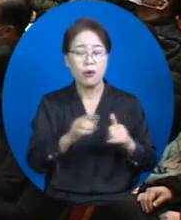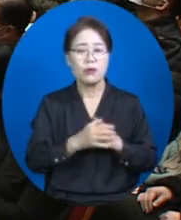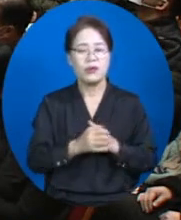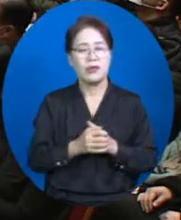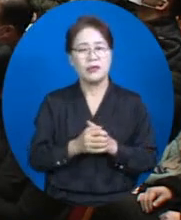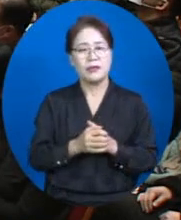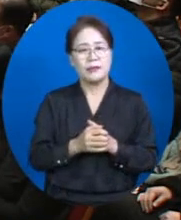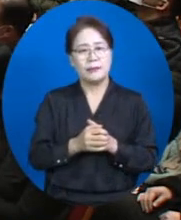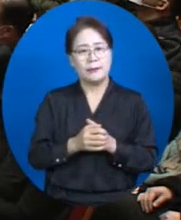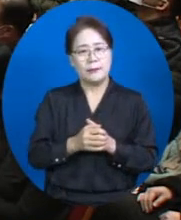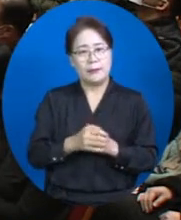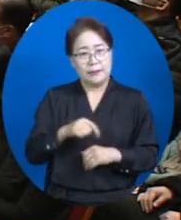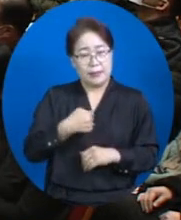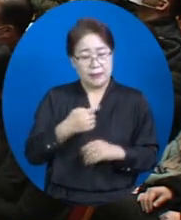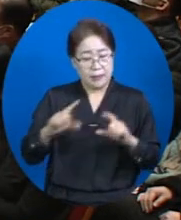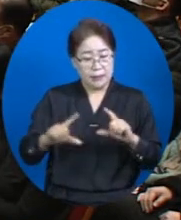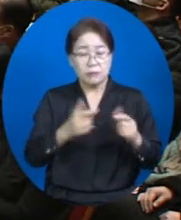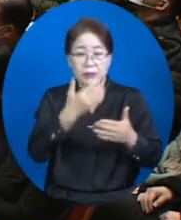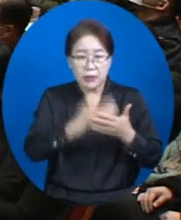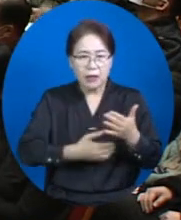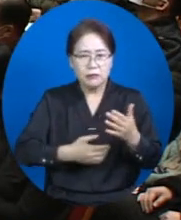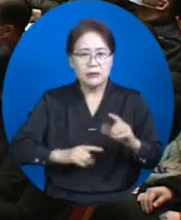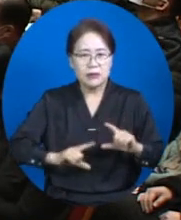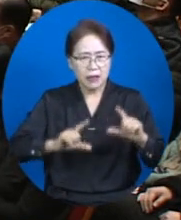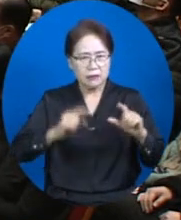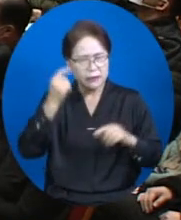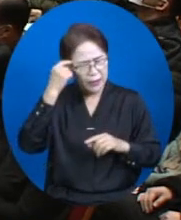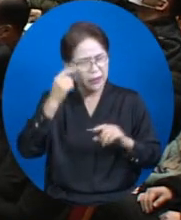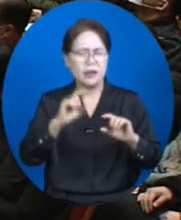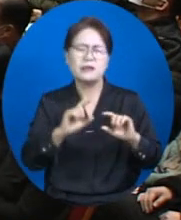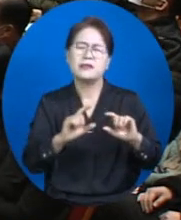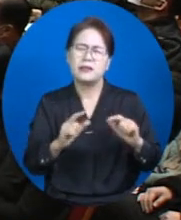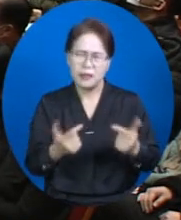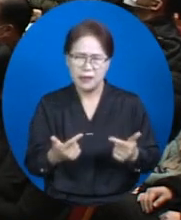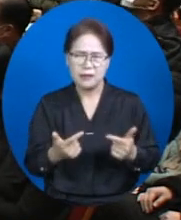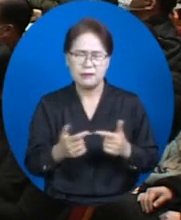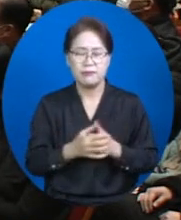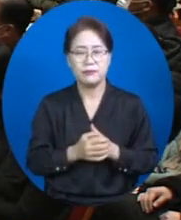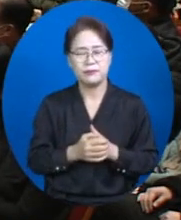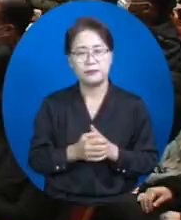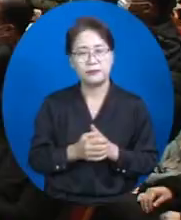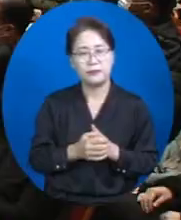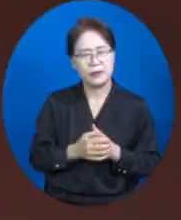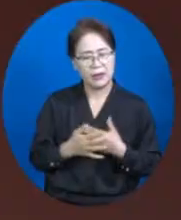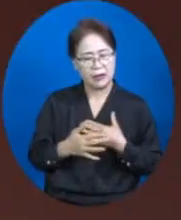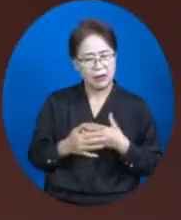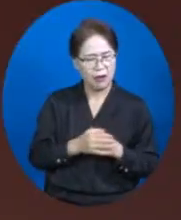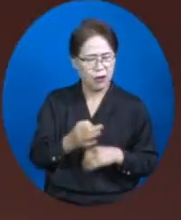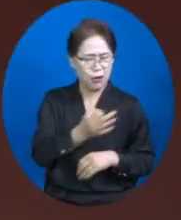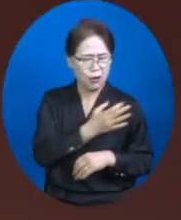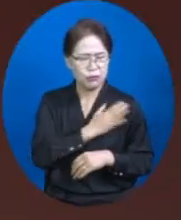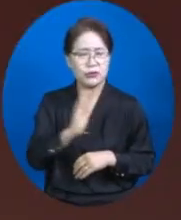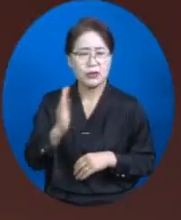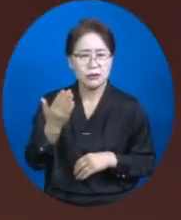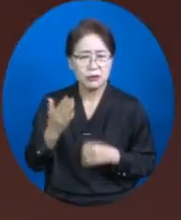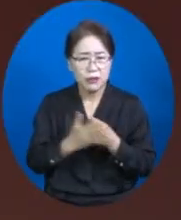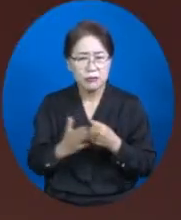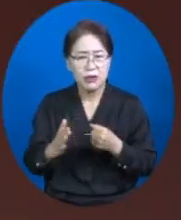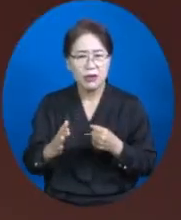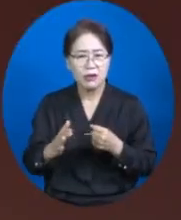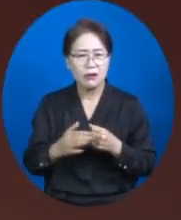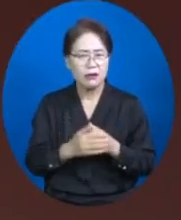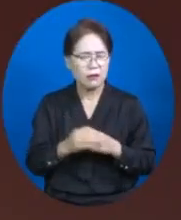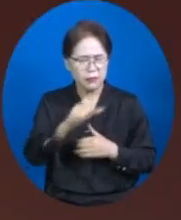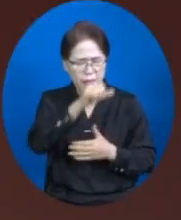자신의 인생에 남은 날을 계수하지 않았다는 것입니다 아 내가 이제 이렇게 부자가 됐으니까